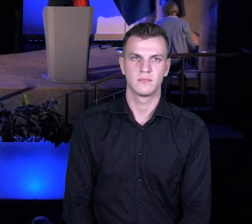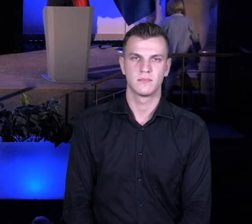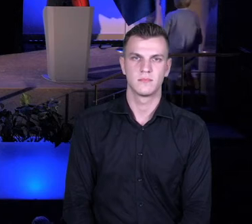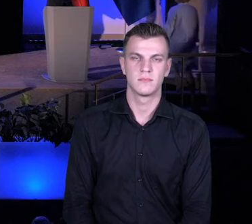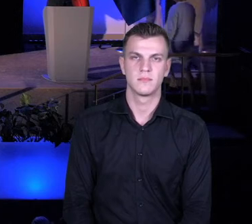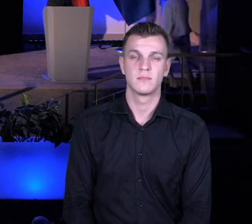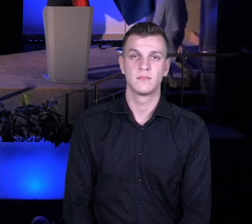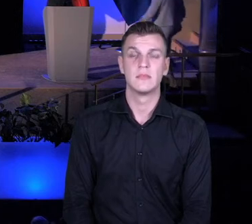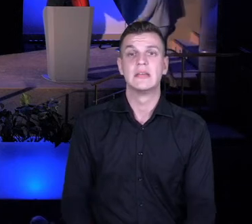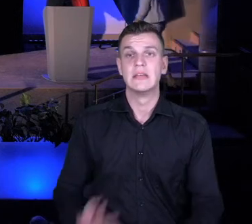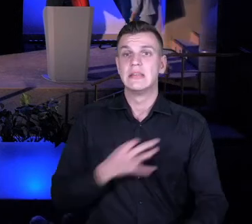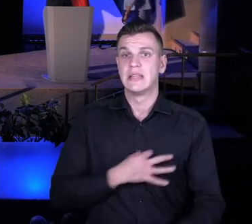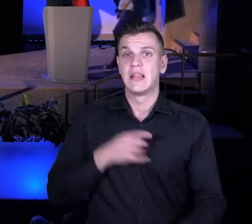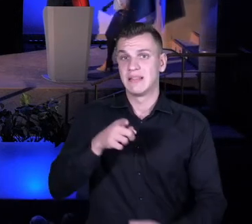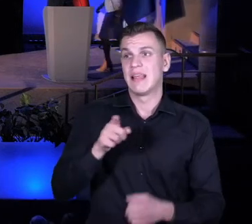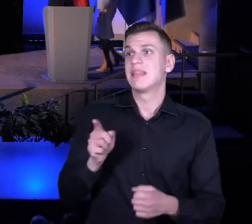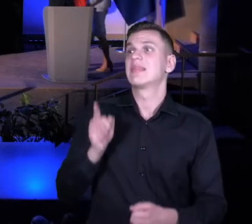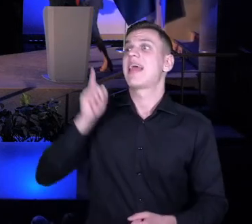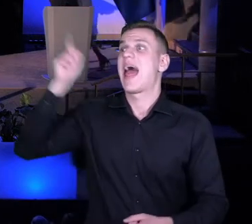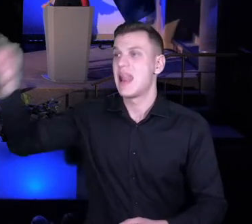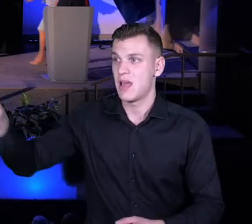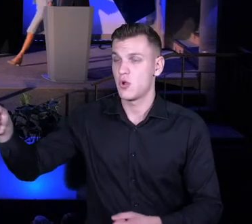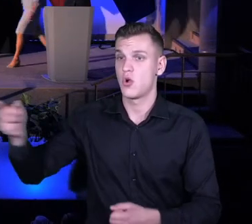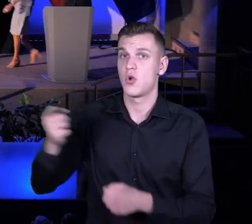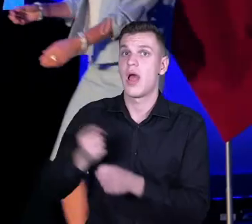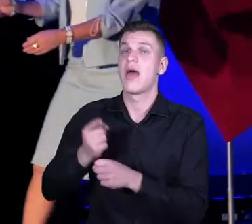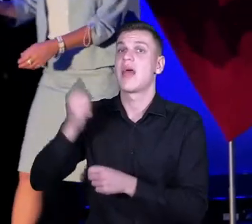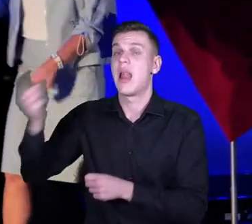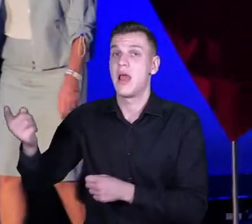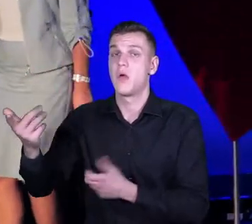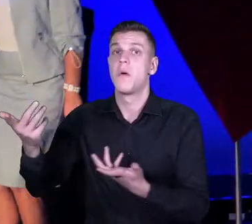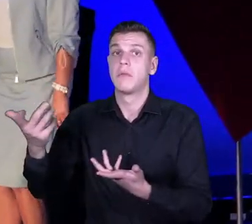Agnieszka mówi, że daleko. Nie wiem, czy to do Warszawy, czy na scenę.